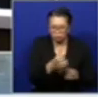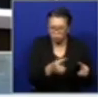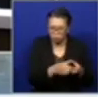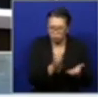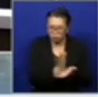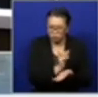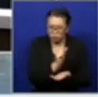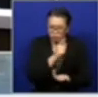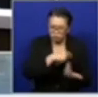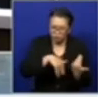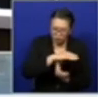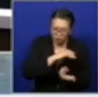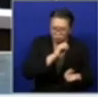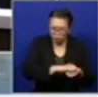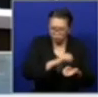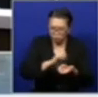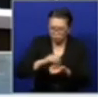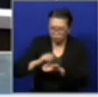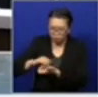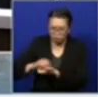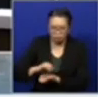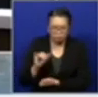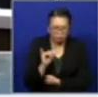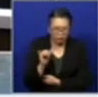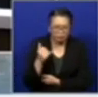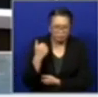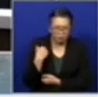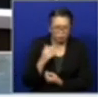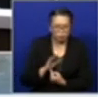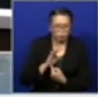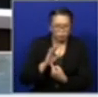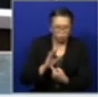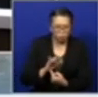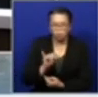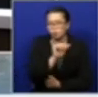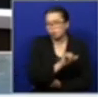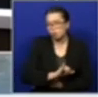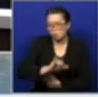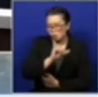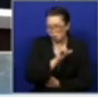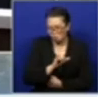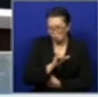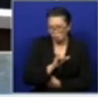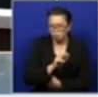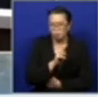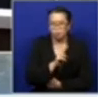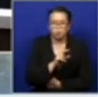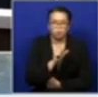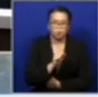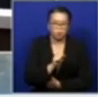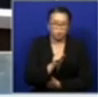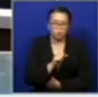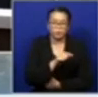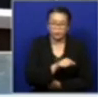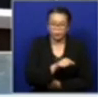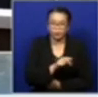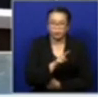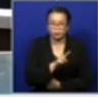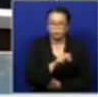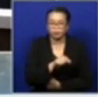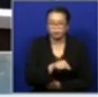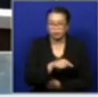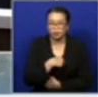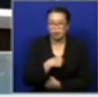ทำไมถึงต้องการผลักดันให้ไทยเข้าร่วมความตกลง CPTPP ก่อนความตกลงอื่นค่ะทั้ง